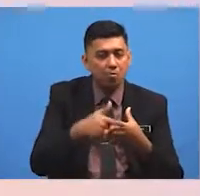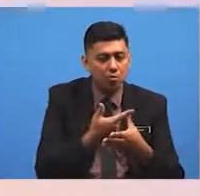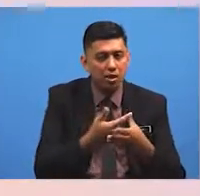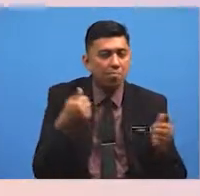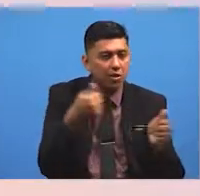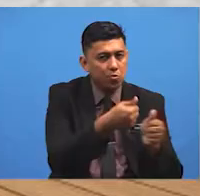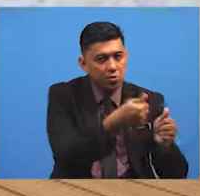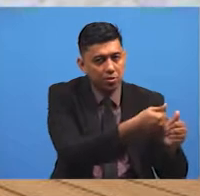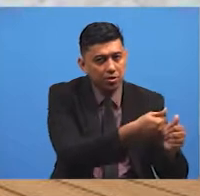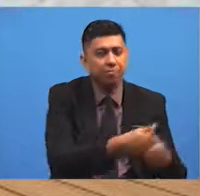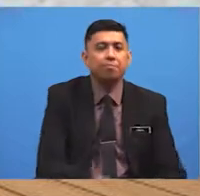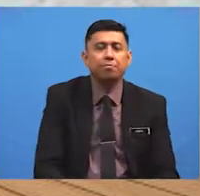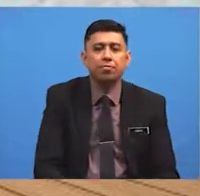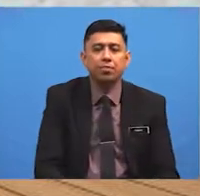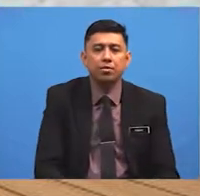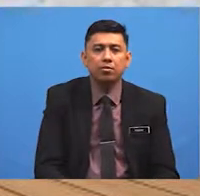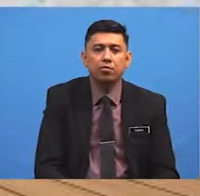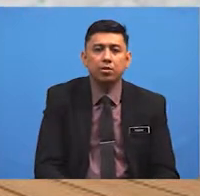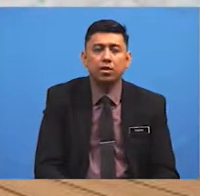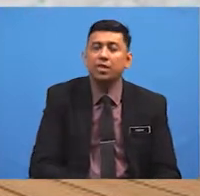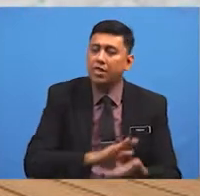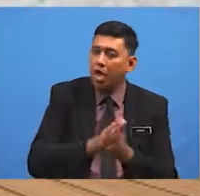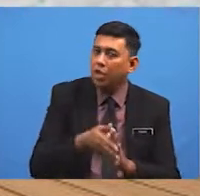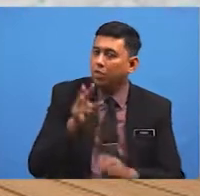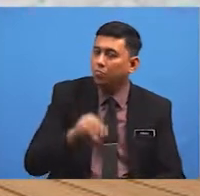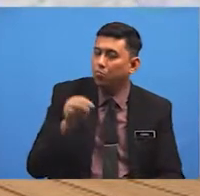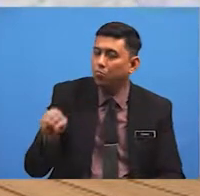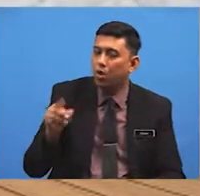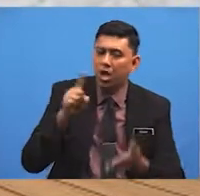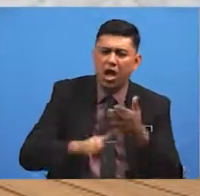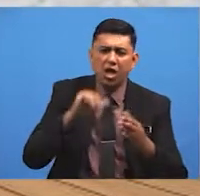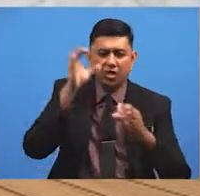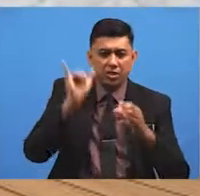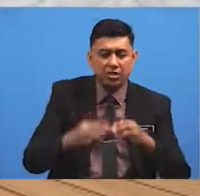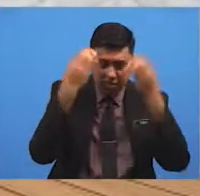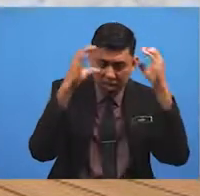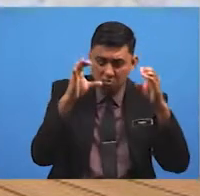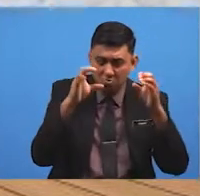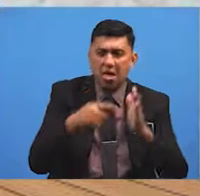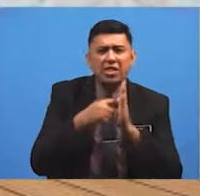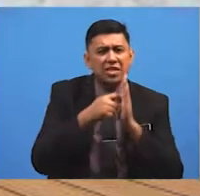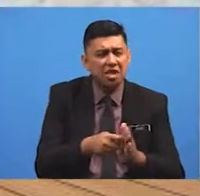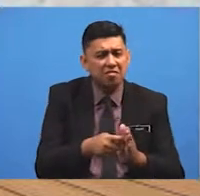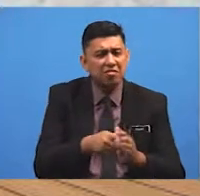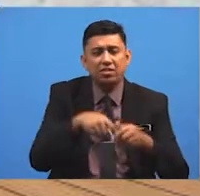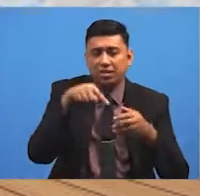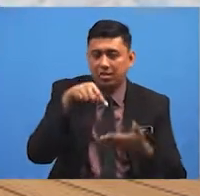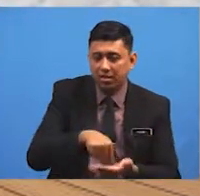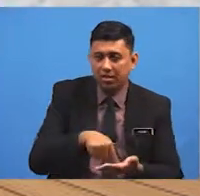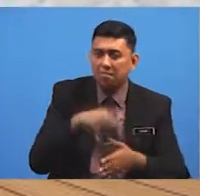berikutnya jadi murid-murid abdul-yang cek guna tekan Ken disini